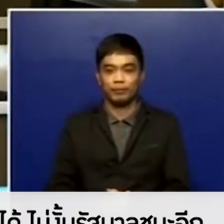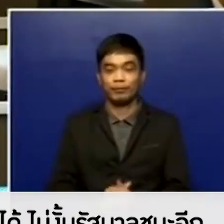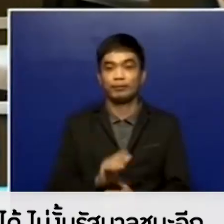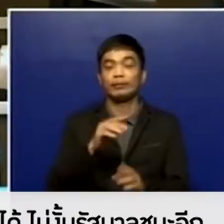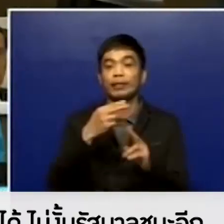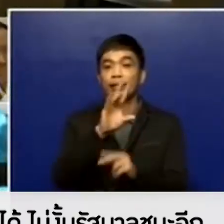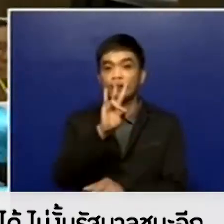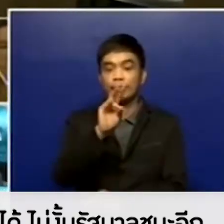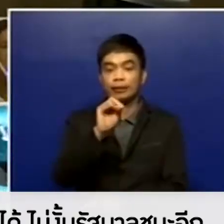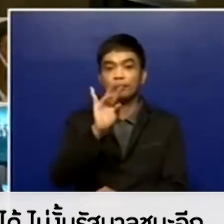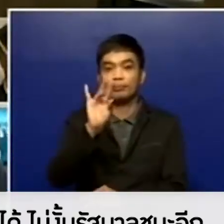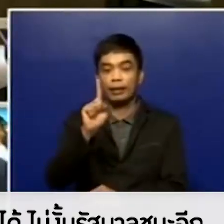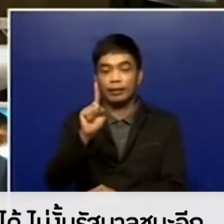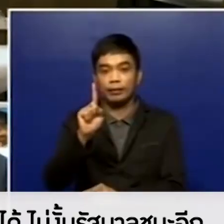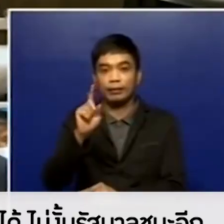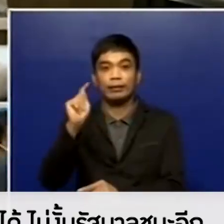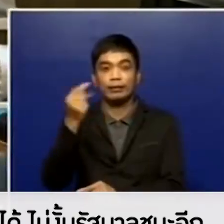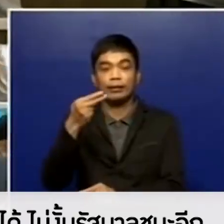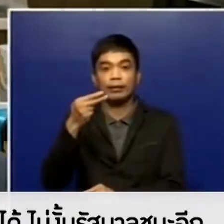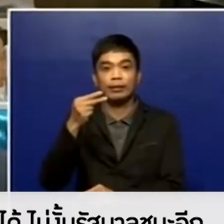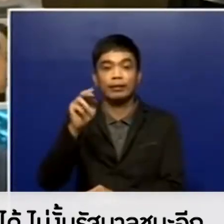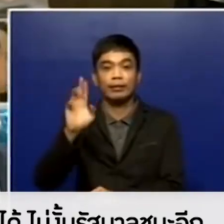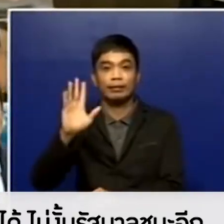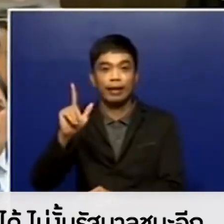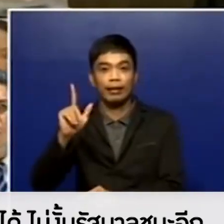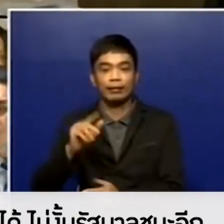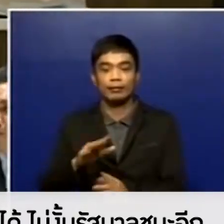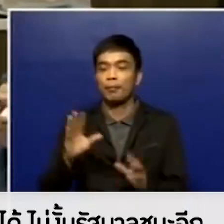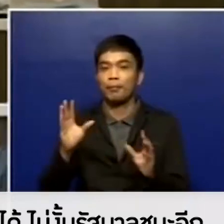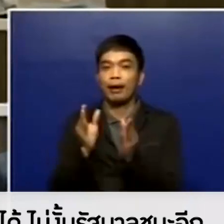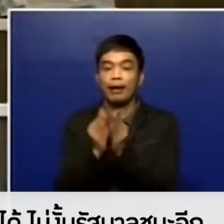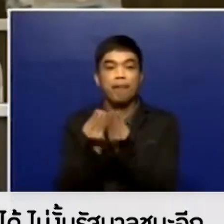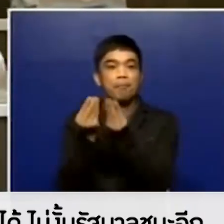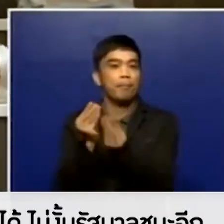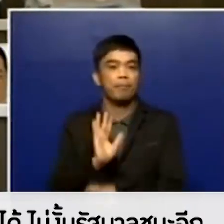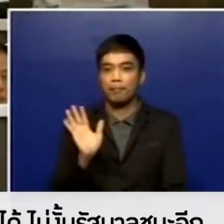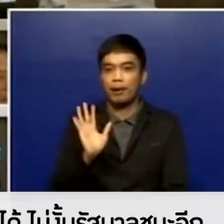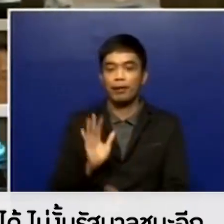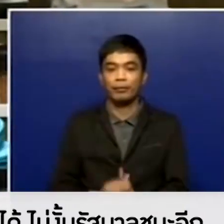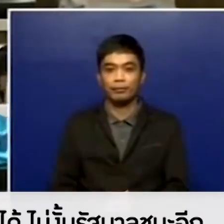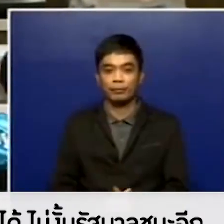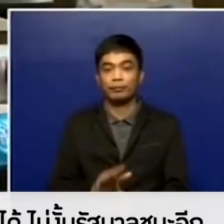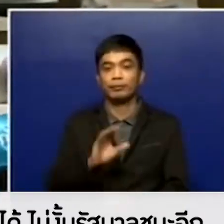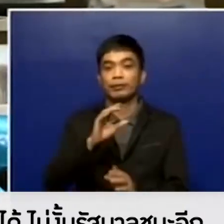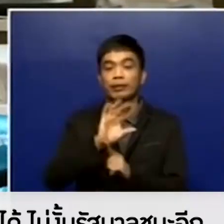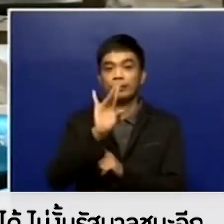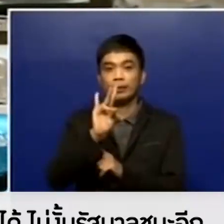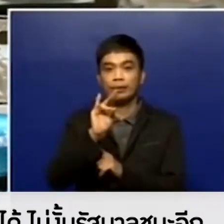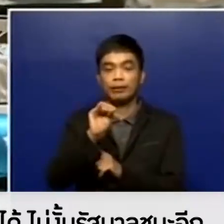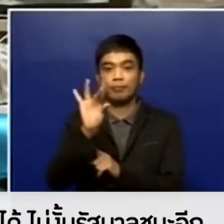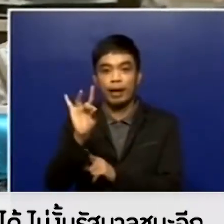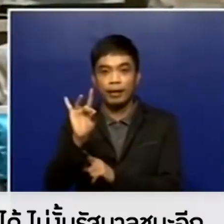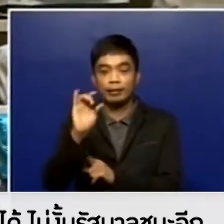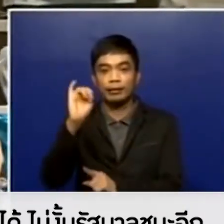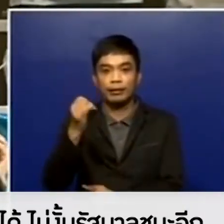รัฐบาลก็เตรียมที่จะไม่ยอมให้กฎหมายฉบับนี้ผ่านโดยที่จะอะจะคว่ำมันไปเลยแต่ความมันส์ไปเลย